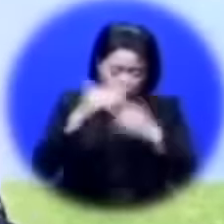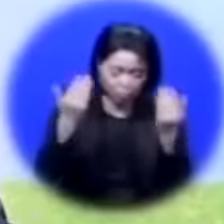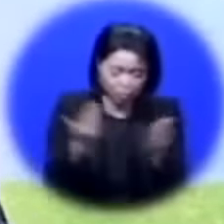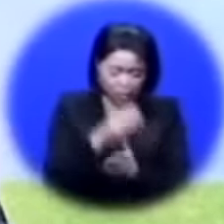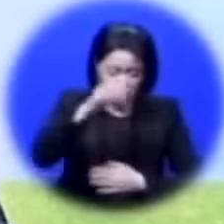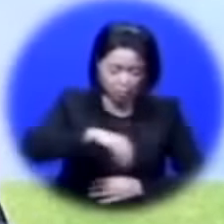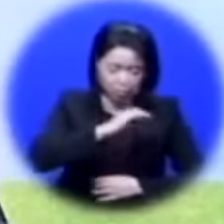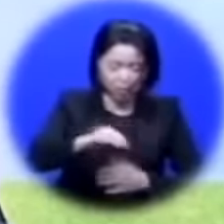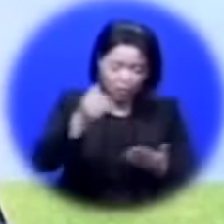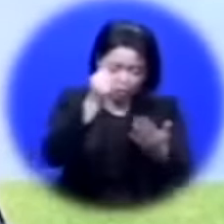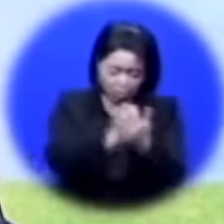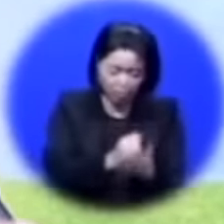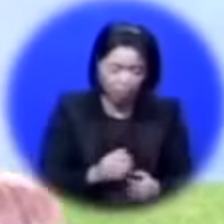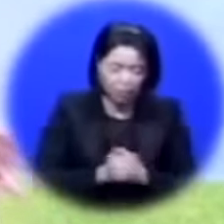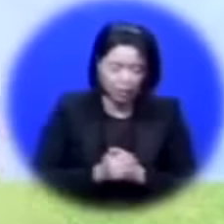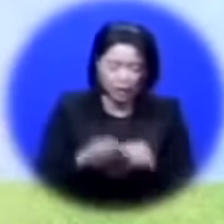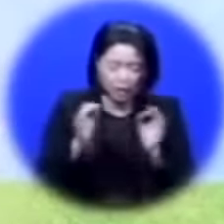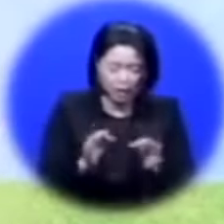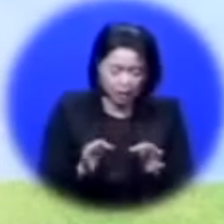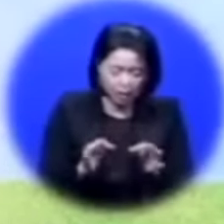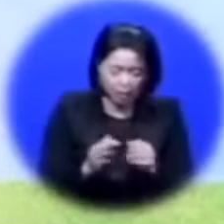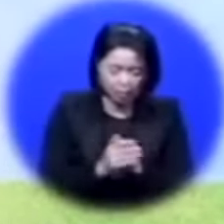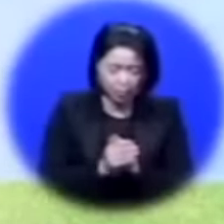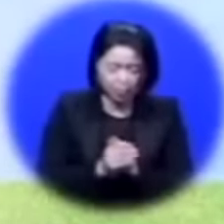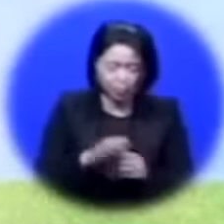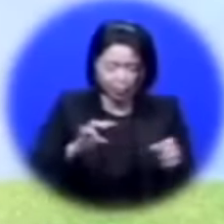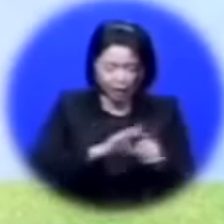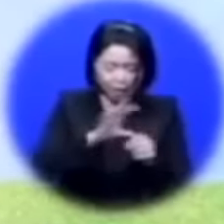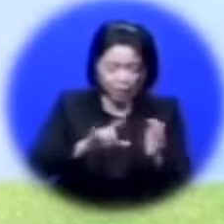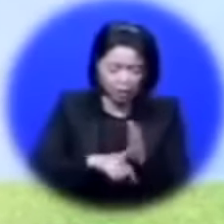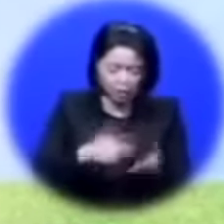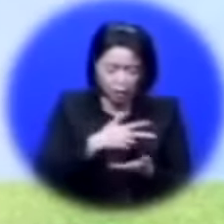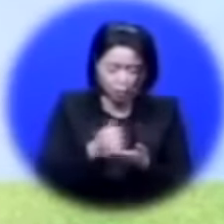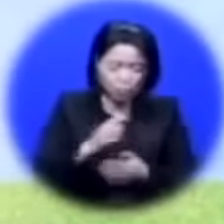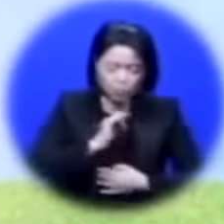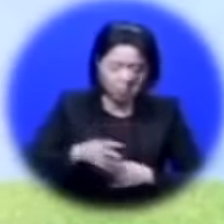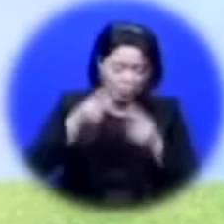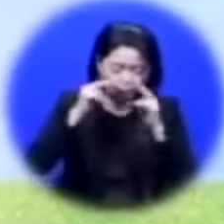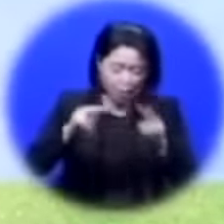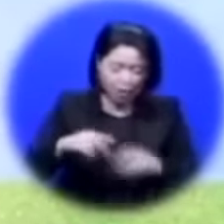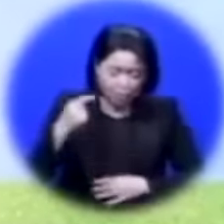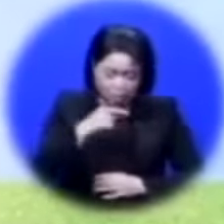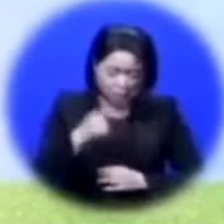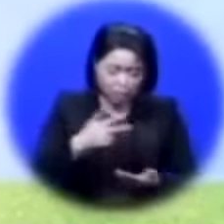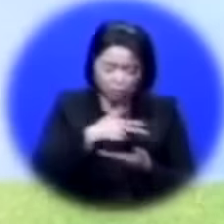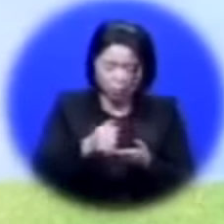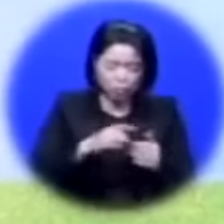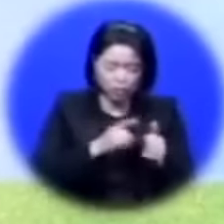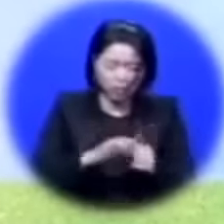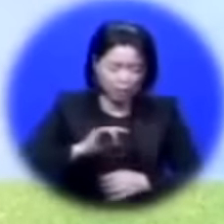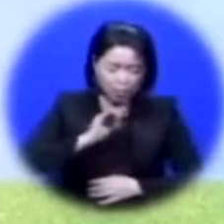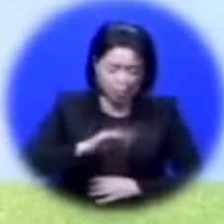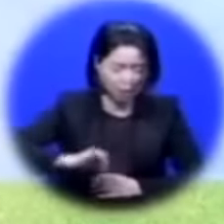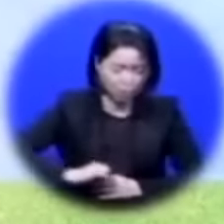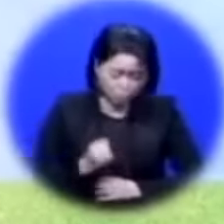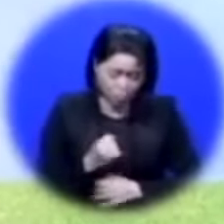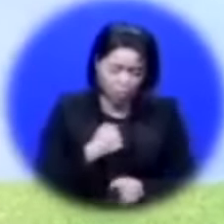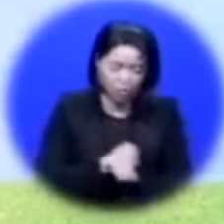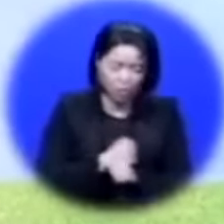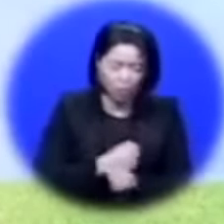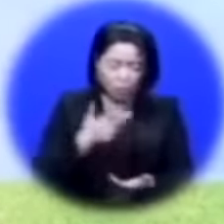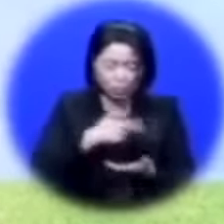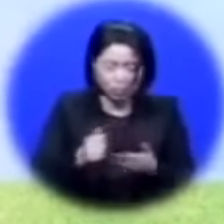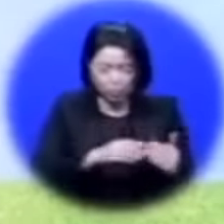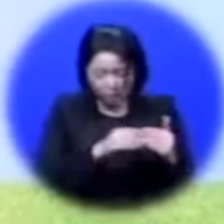못 박았습니다 이제는 24시간 주님만 바라보며 철저히 주님께만 순종하며 주님의